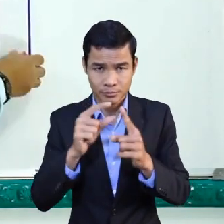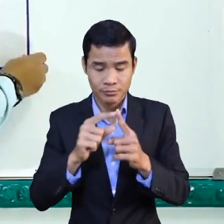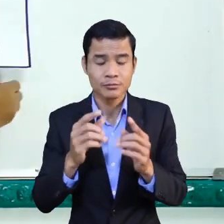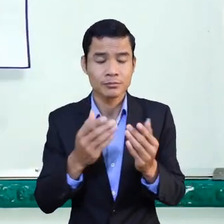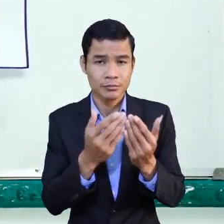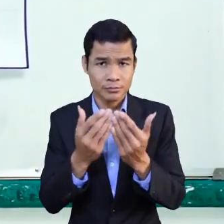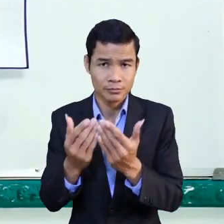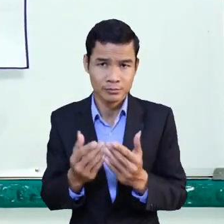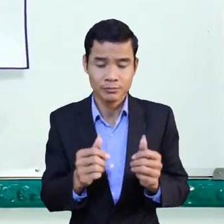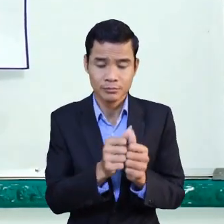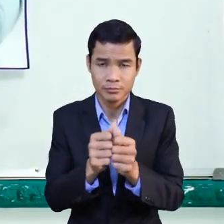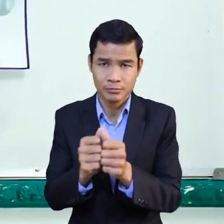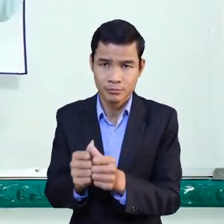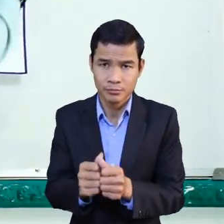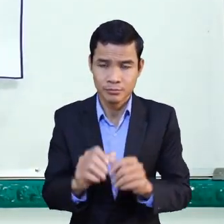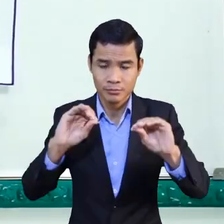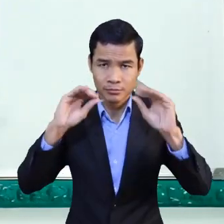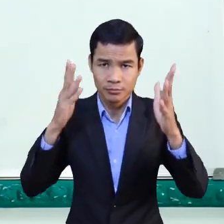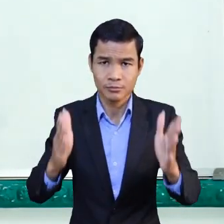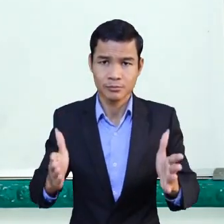គ្រូ